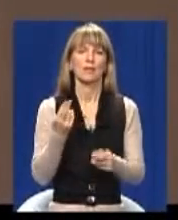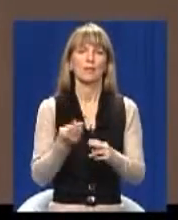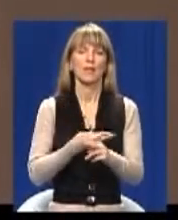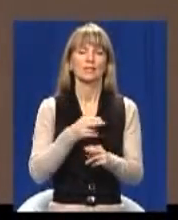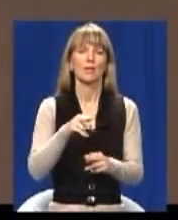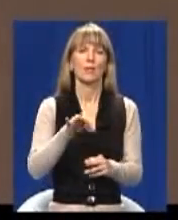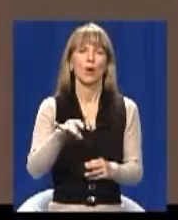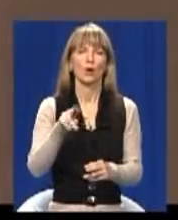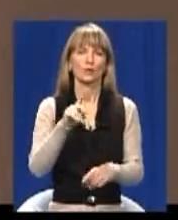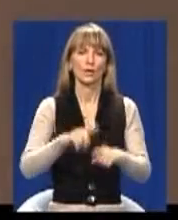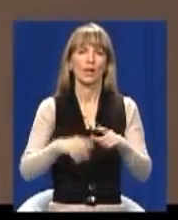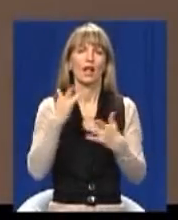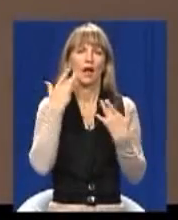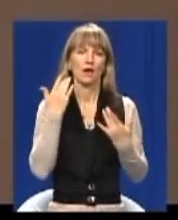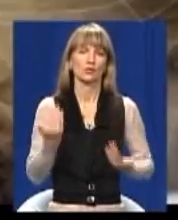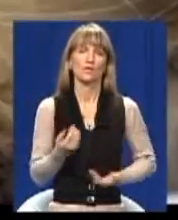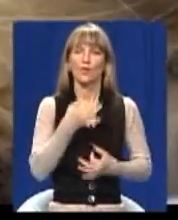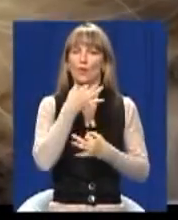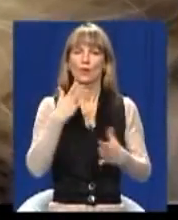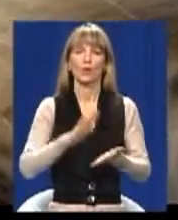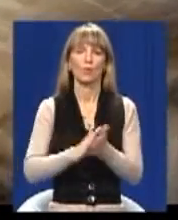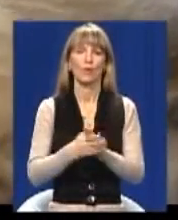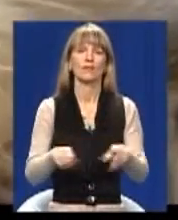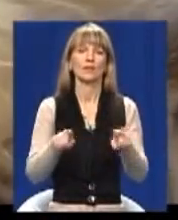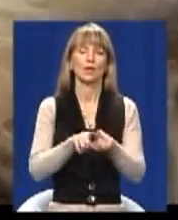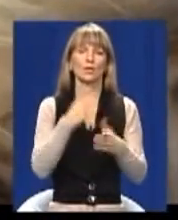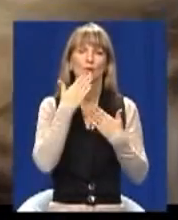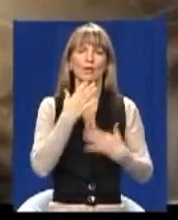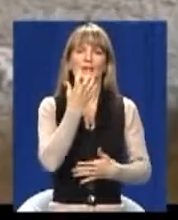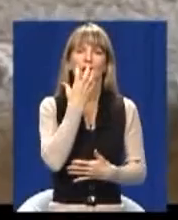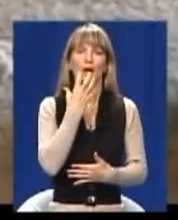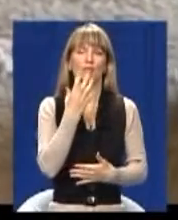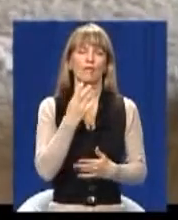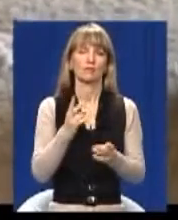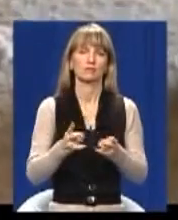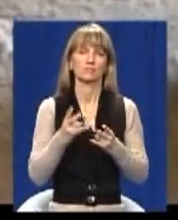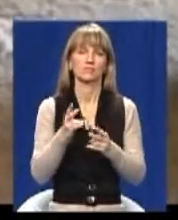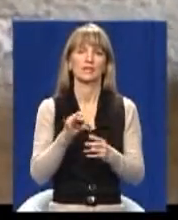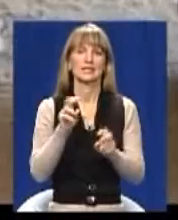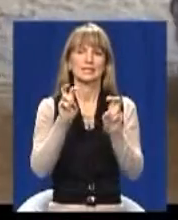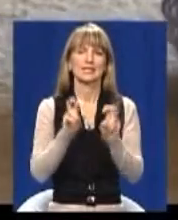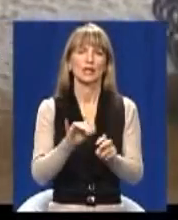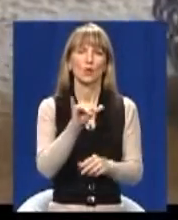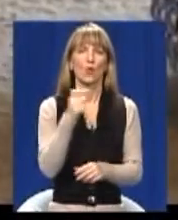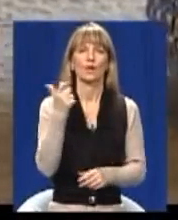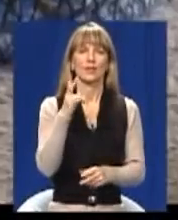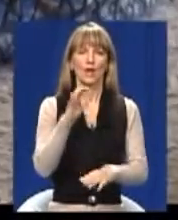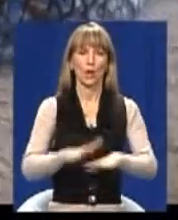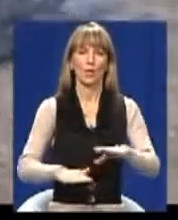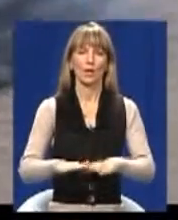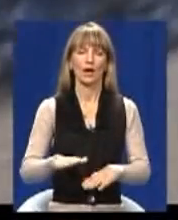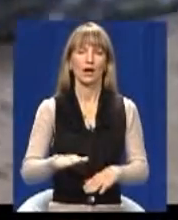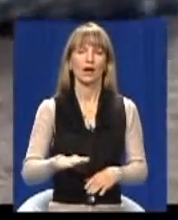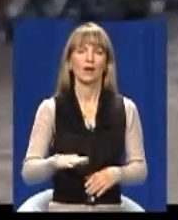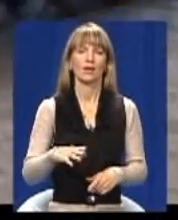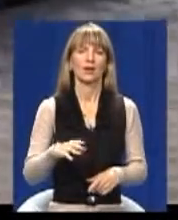легко пристосовуються до життя в будь-яких умовах. Також дуже полюбляють тепло та ласку господарів та сидіти у нього на руках. Не пручаються